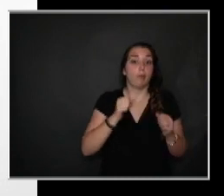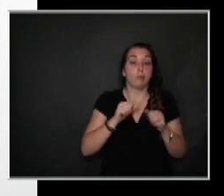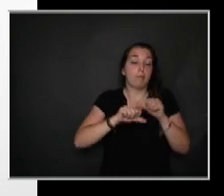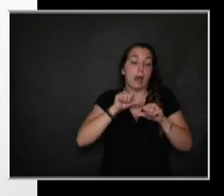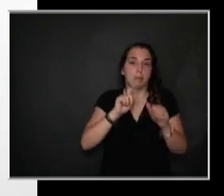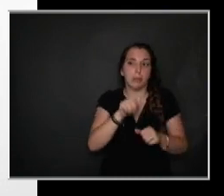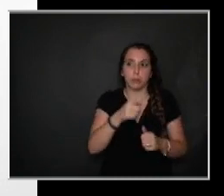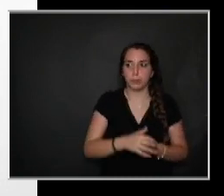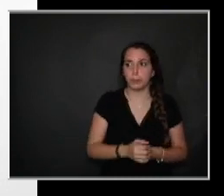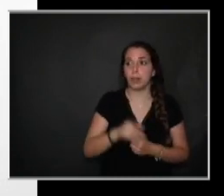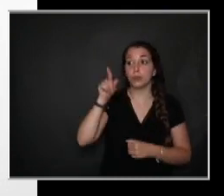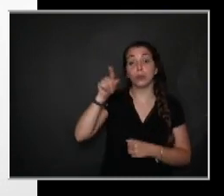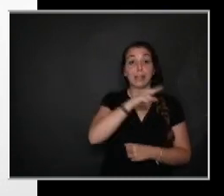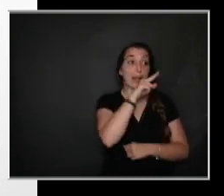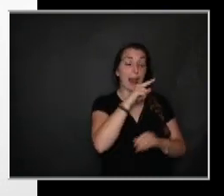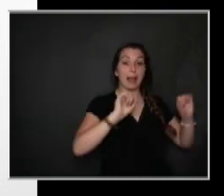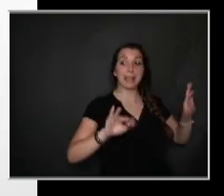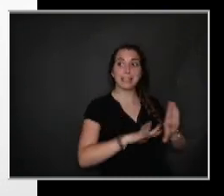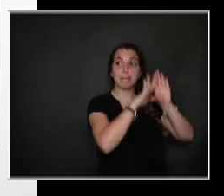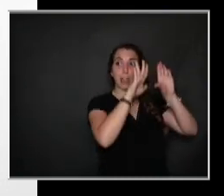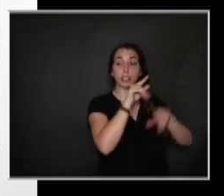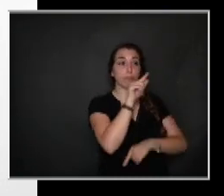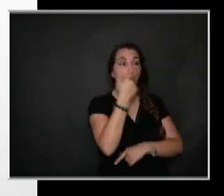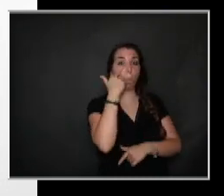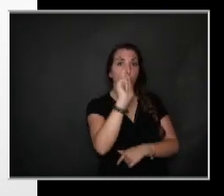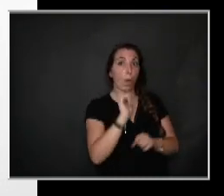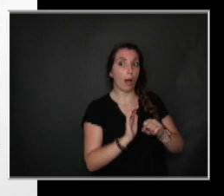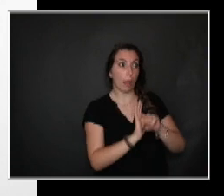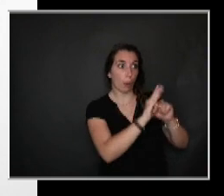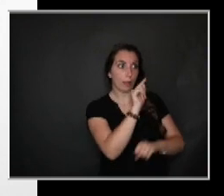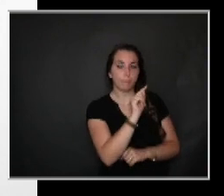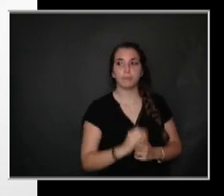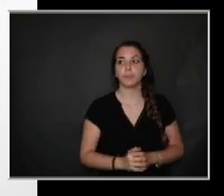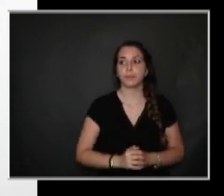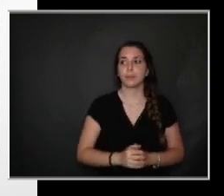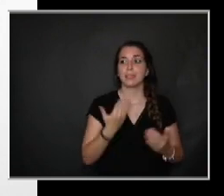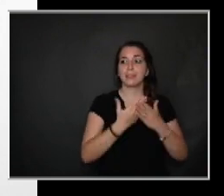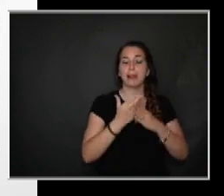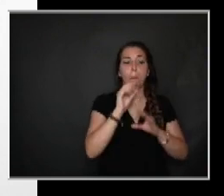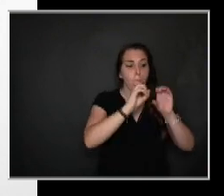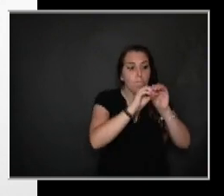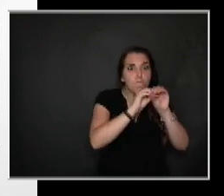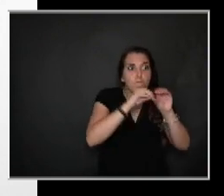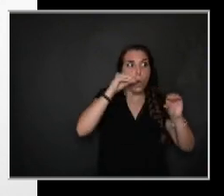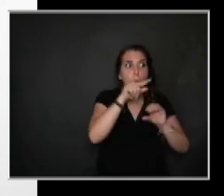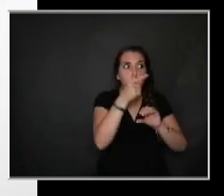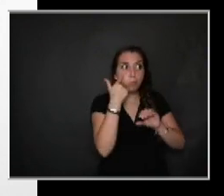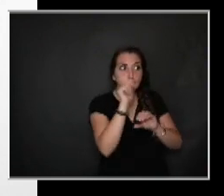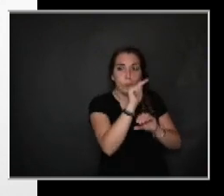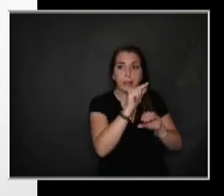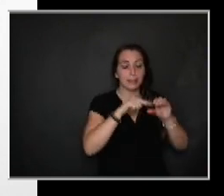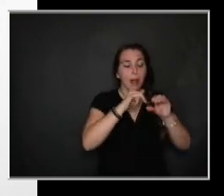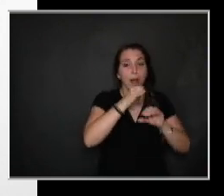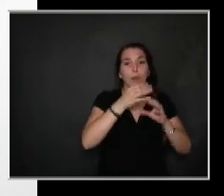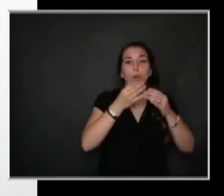lumbago, comme vous voyez sur ce petit schéma, en haut à droite, le nucleus pulposus, cette petite boule qui est au centre, s'est un petit peu déshydraté,